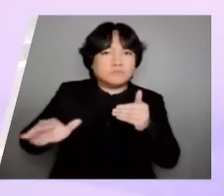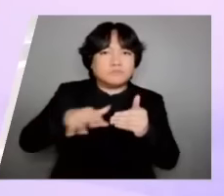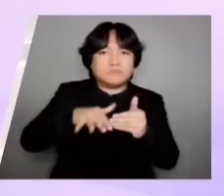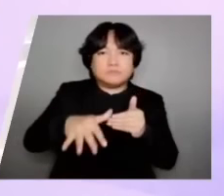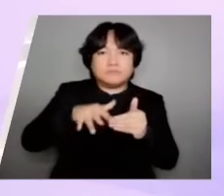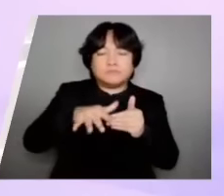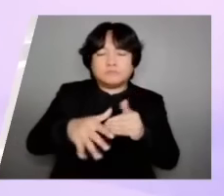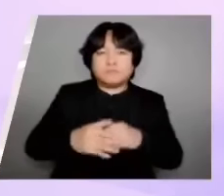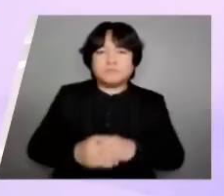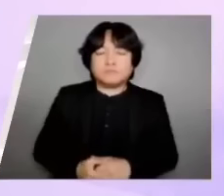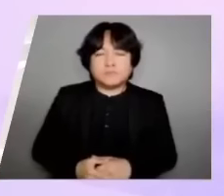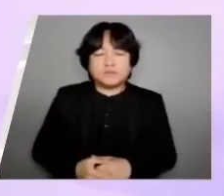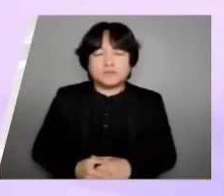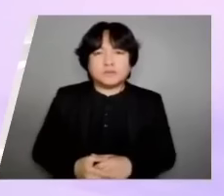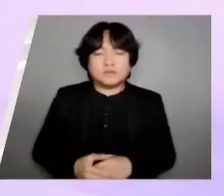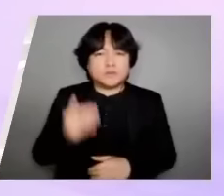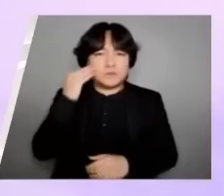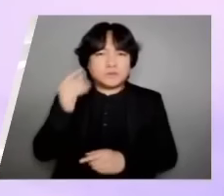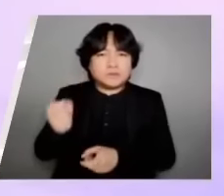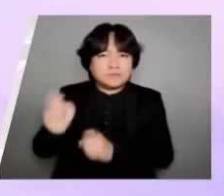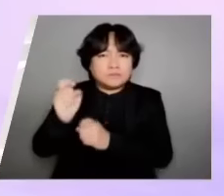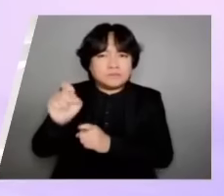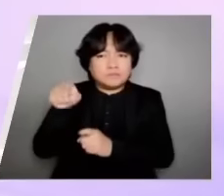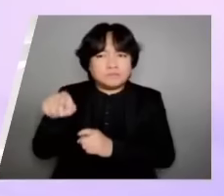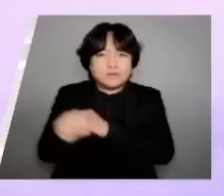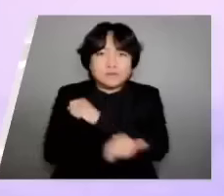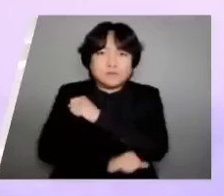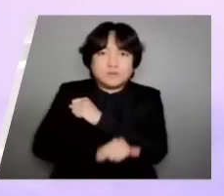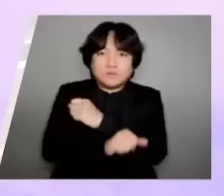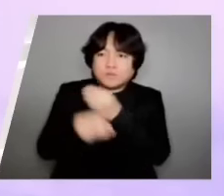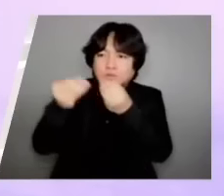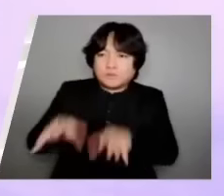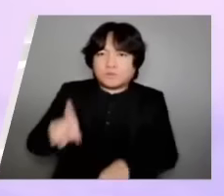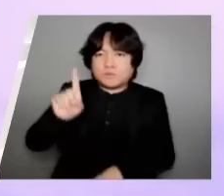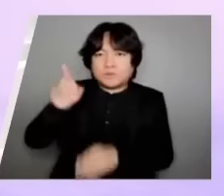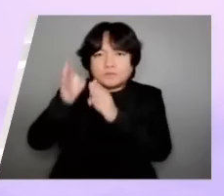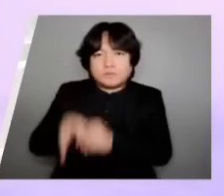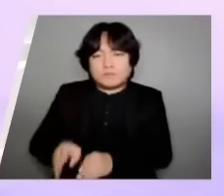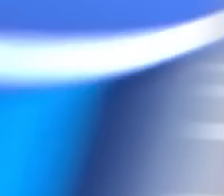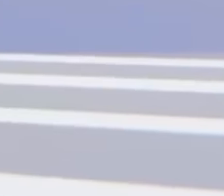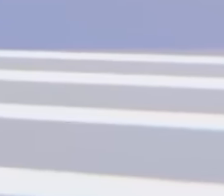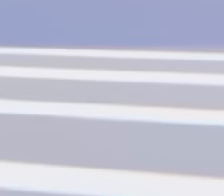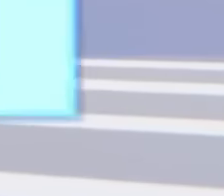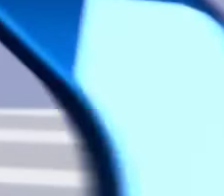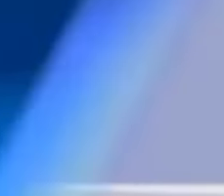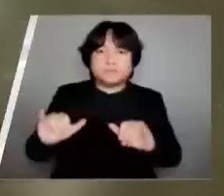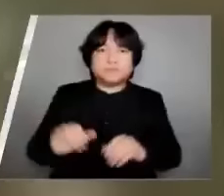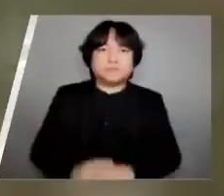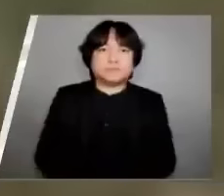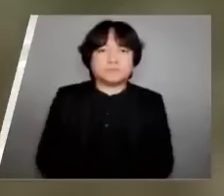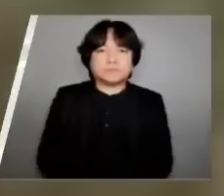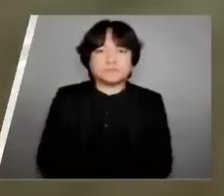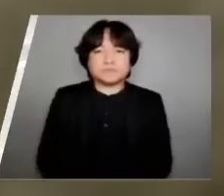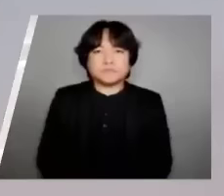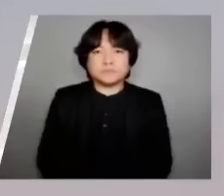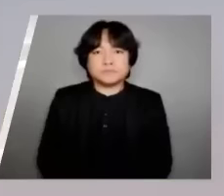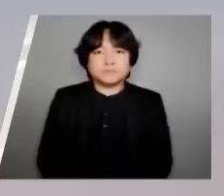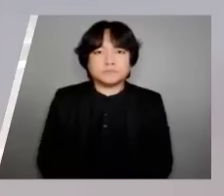Aurora na pumalawot nitong Biyernes bago manalasa ang bagyo. Saksi, si Ian Cruz.